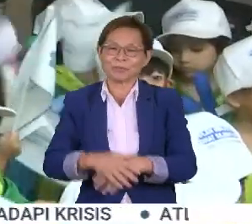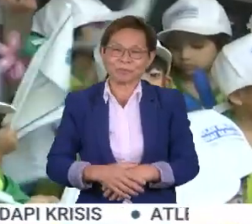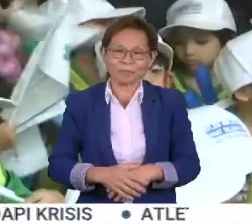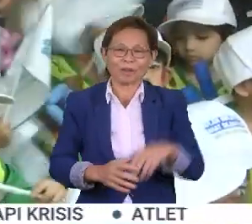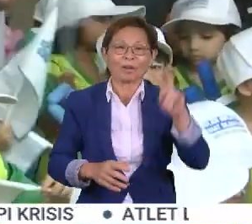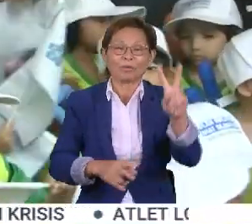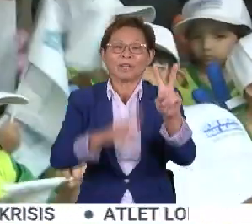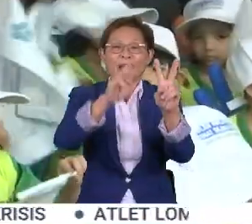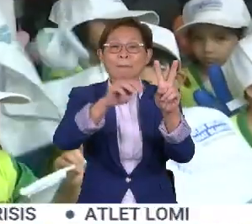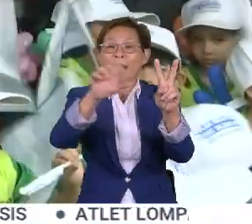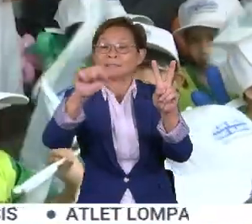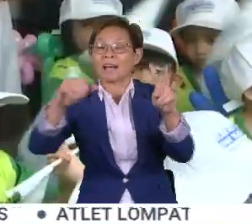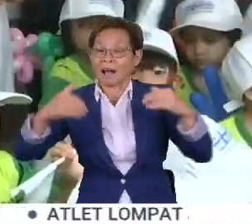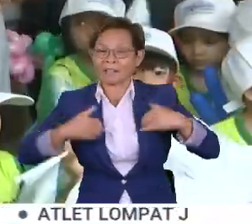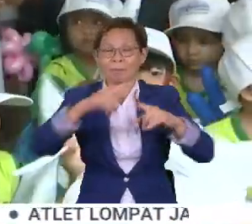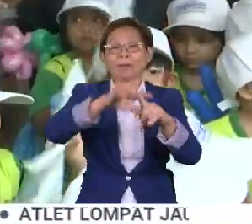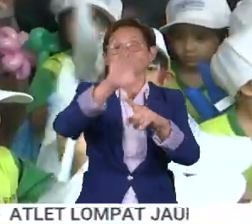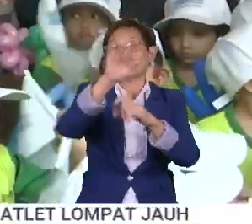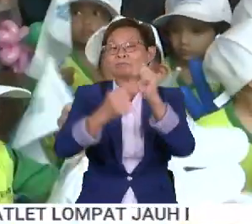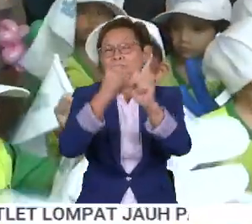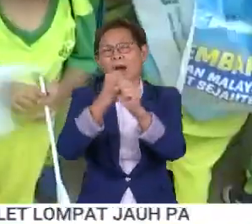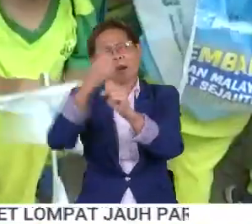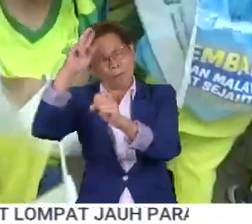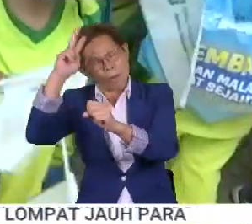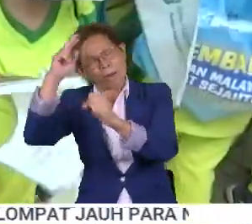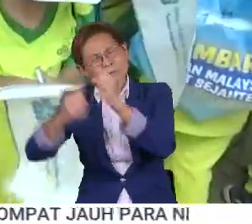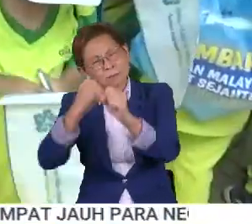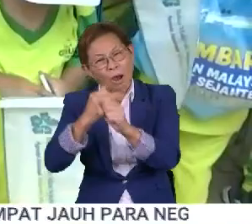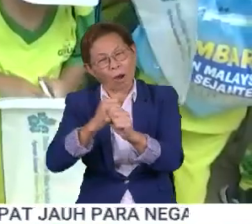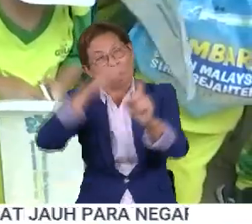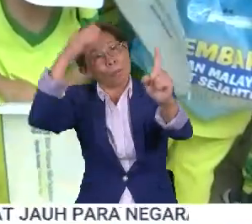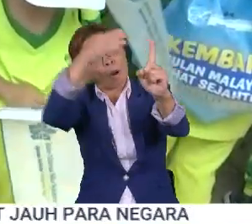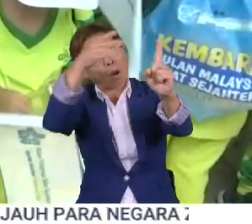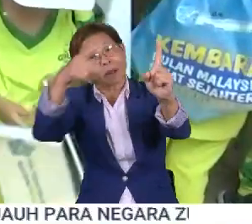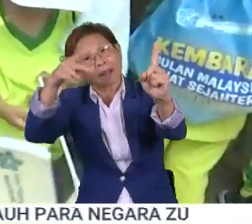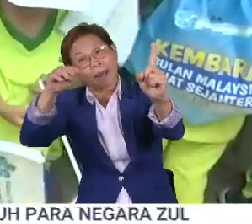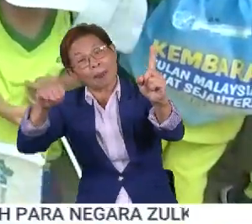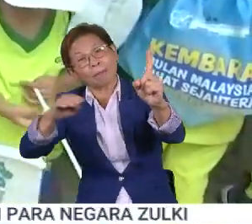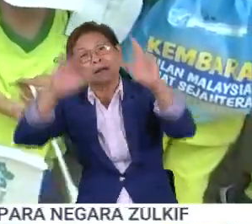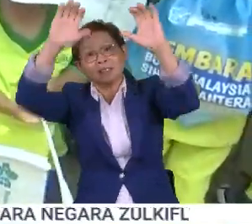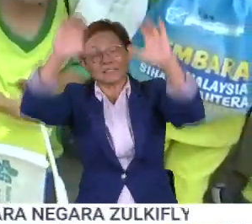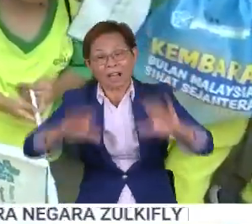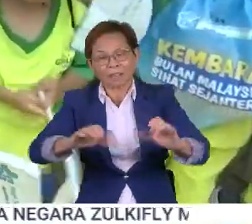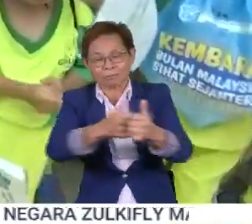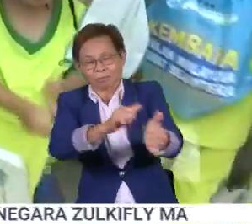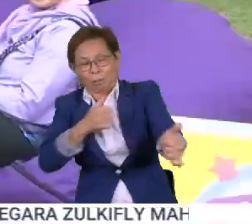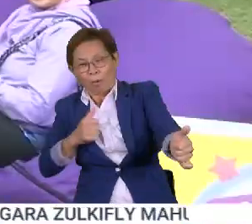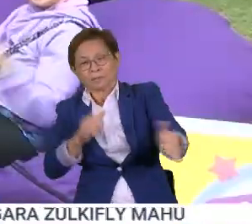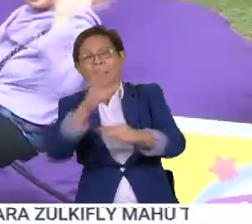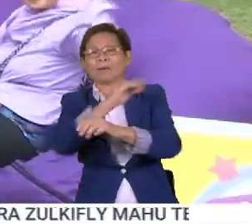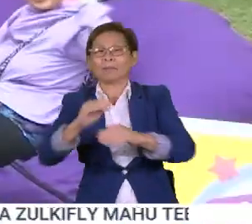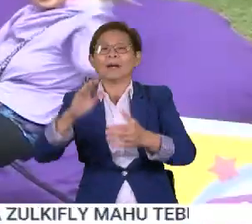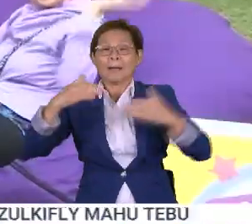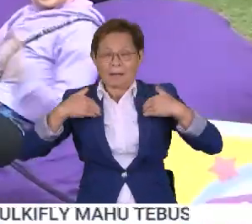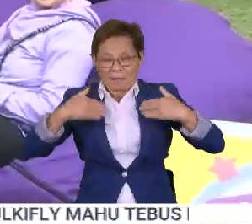di NSS diadakan pada September setiap tahun selalu dengan pendekatan pencegahan dalam promosi pembudayaan